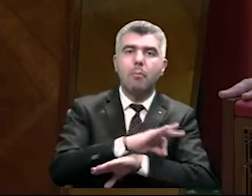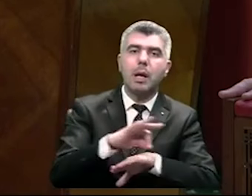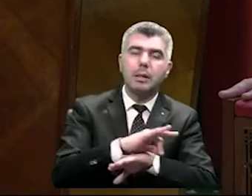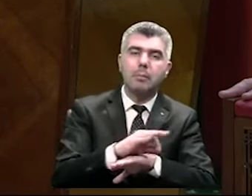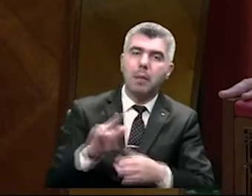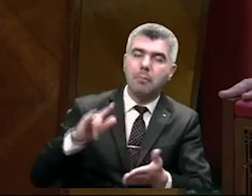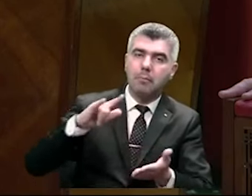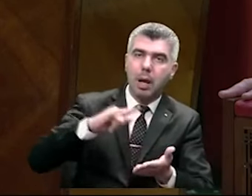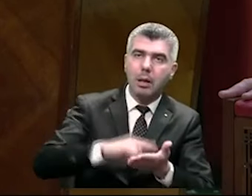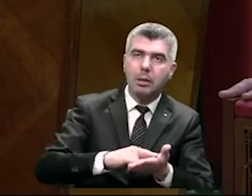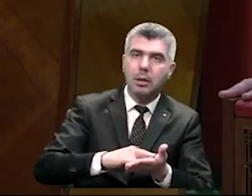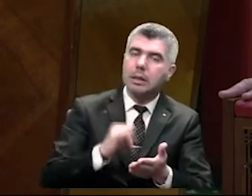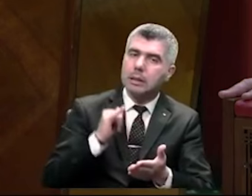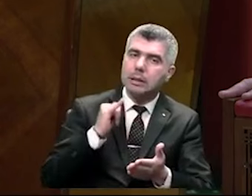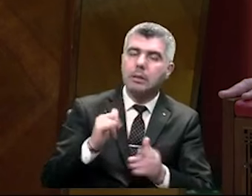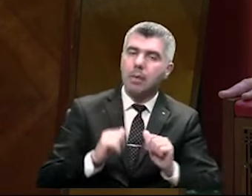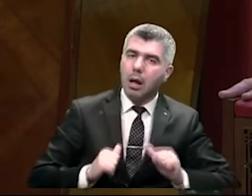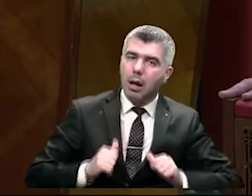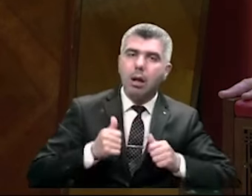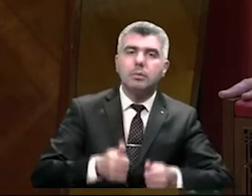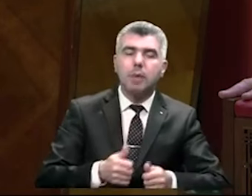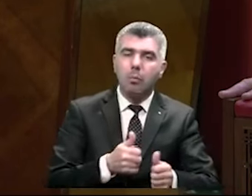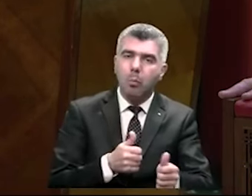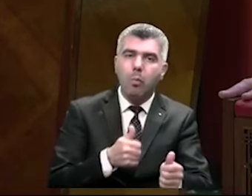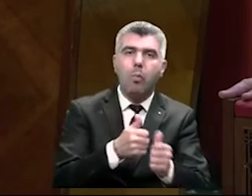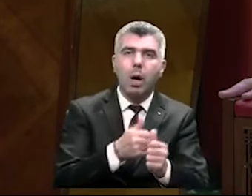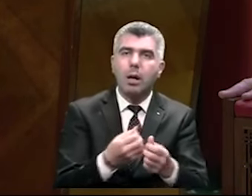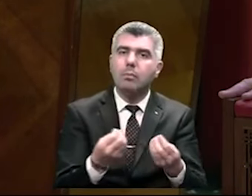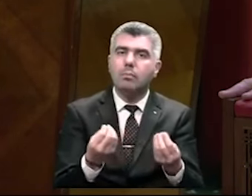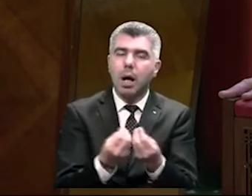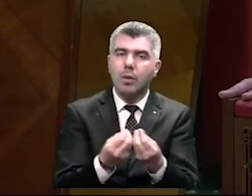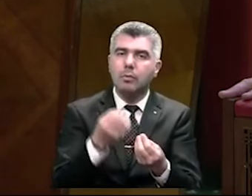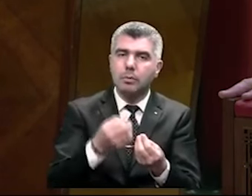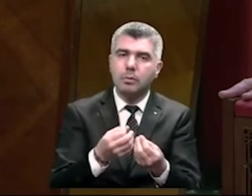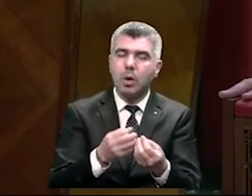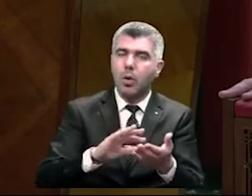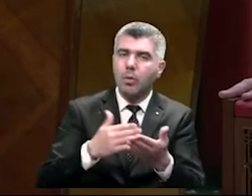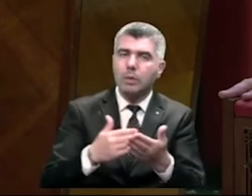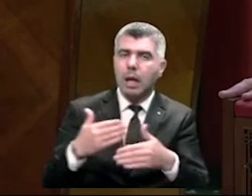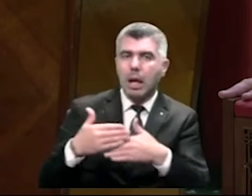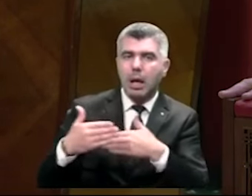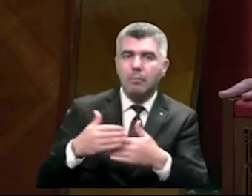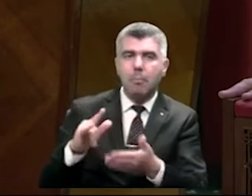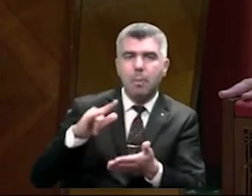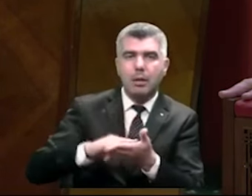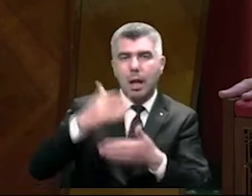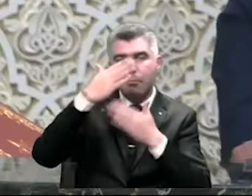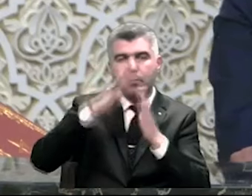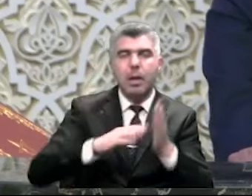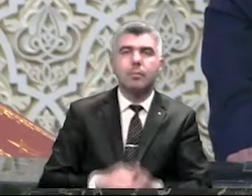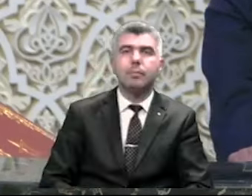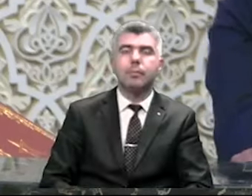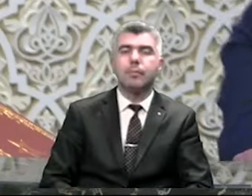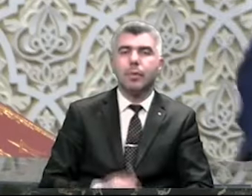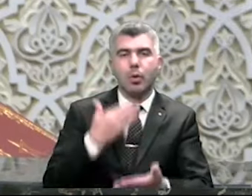ومكتب المطارات في كل استعداد باش يواكب هذ العمليات ديال تحسين الربط مع المطارات المغربيه